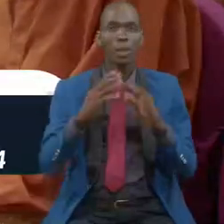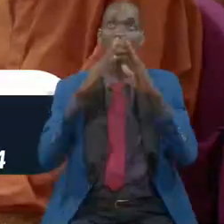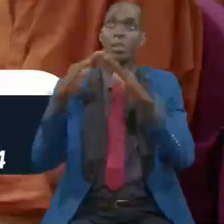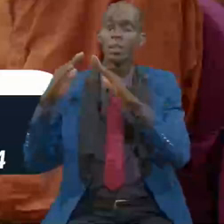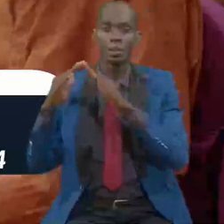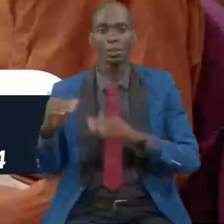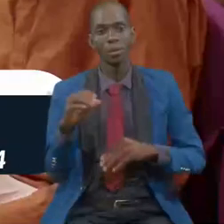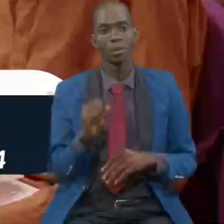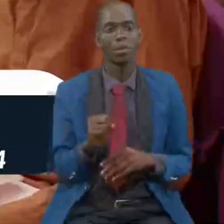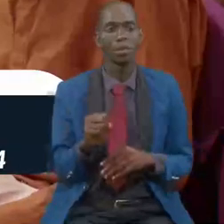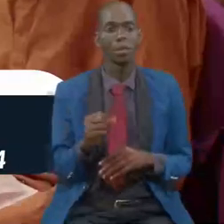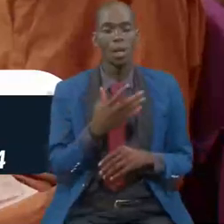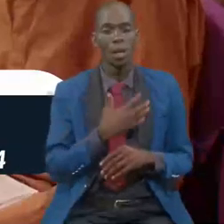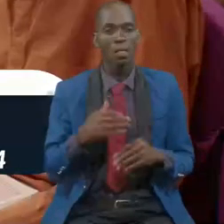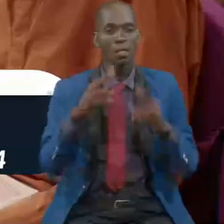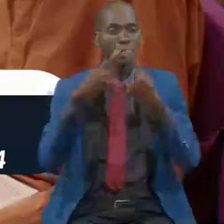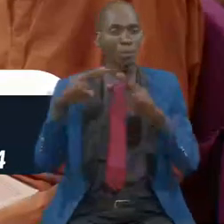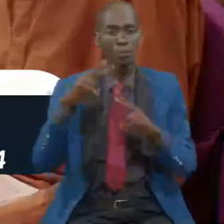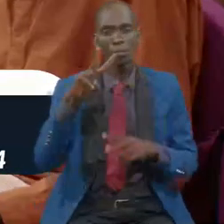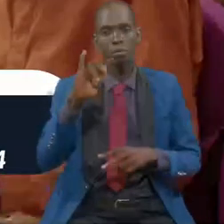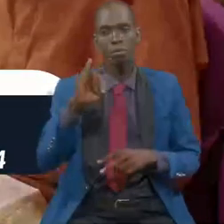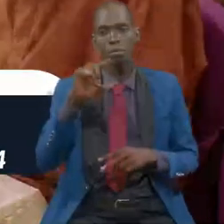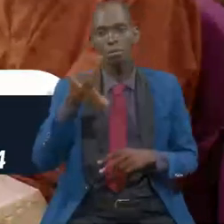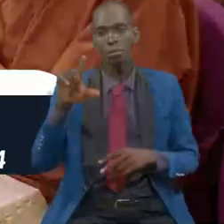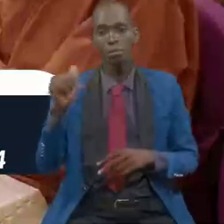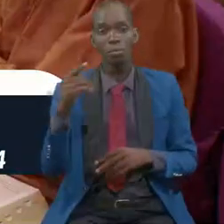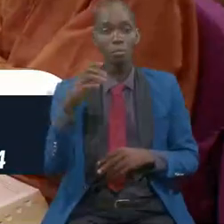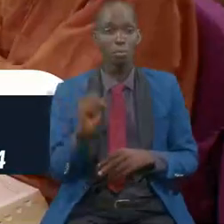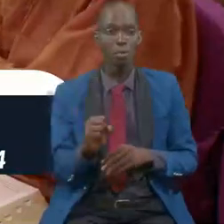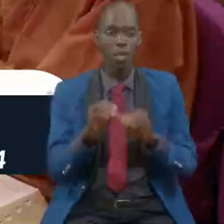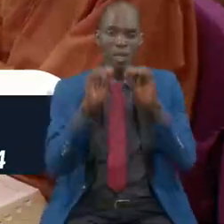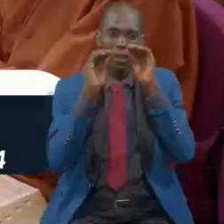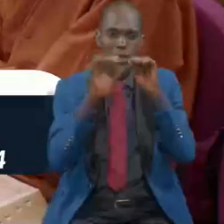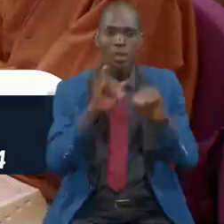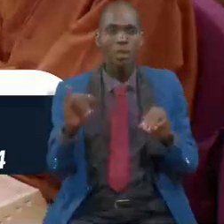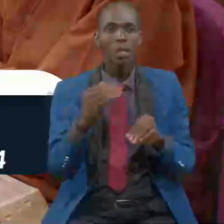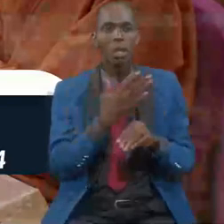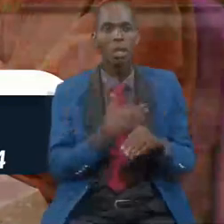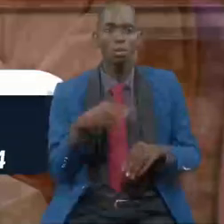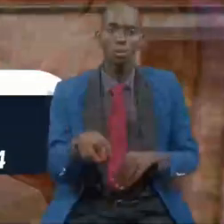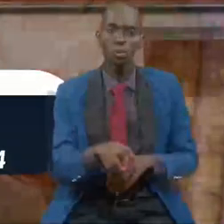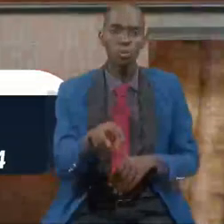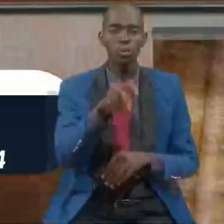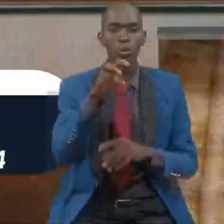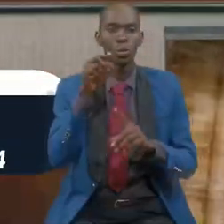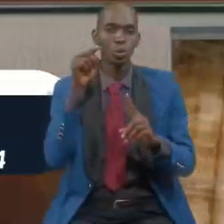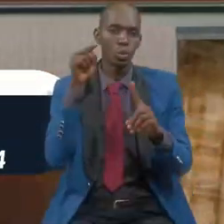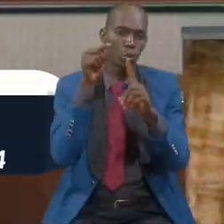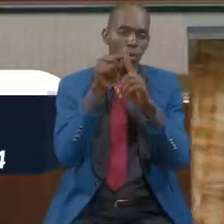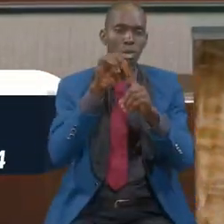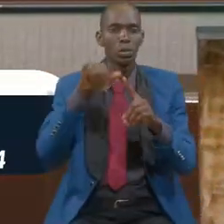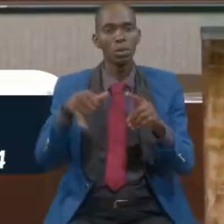les villes et les villages, enseignant et faisant route